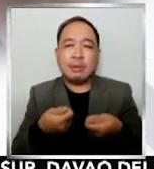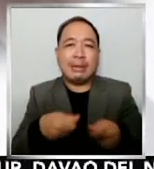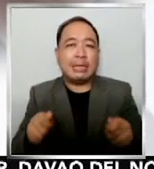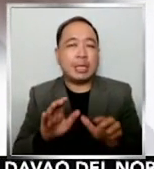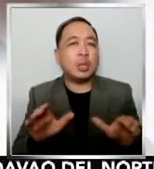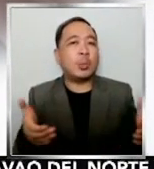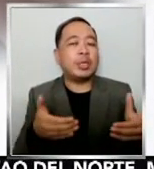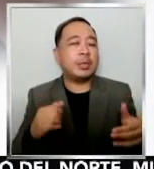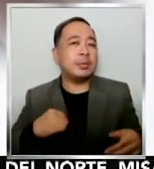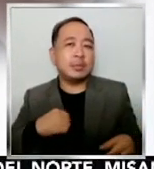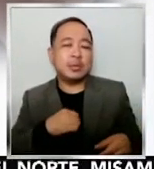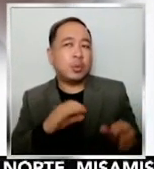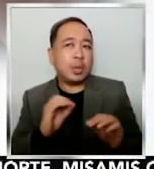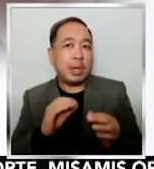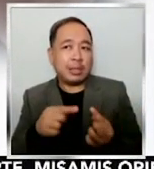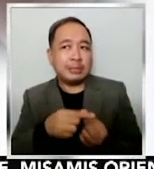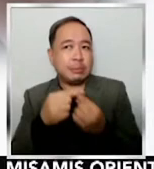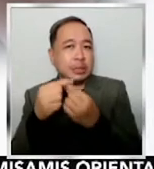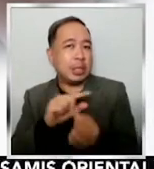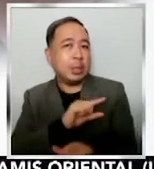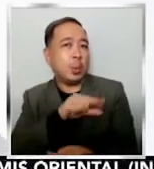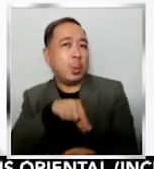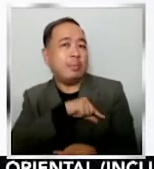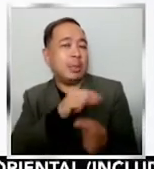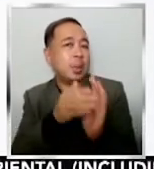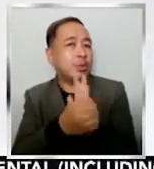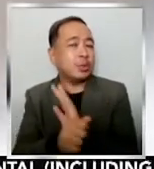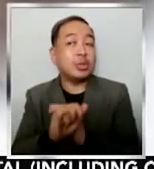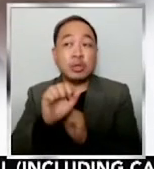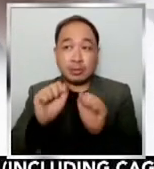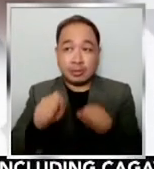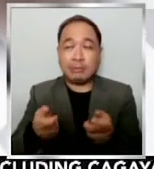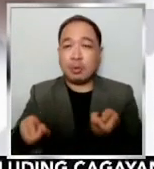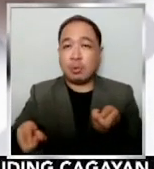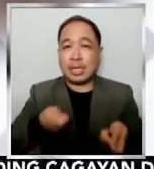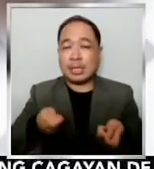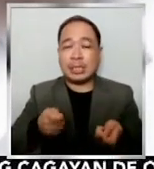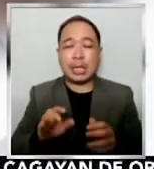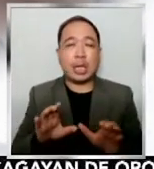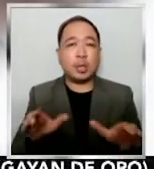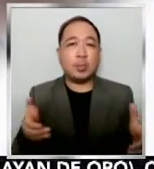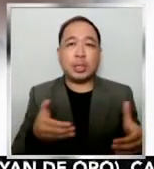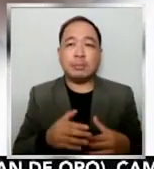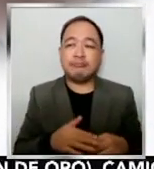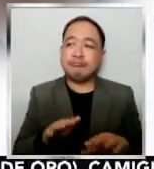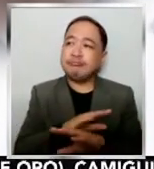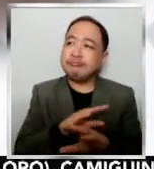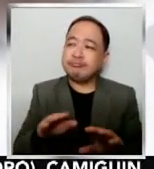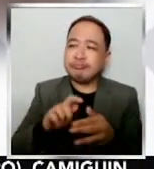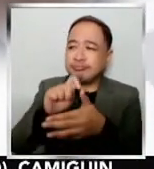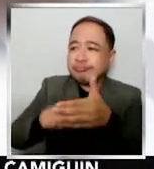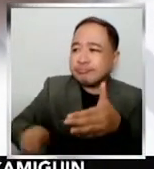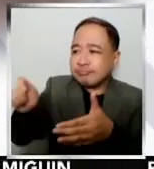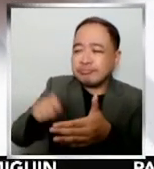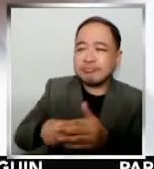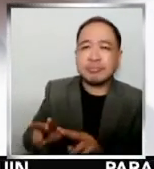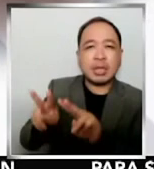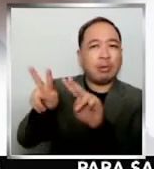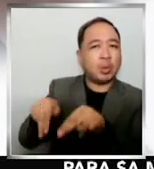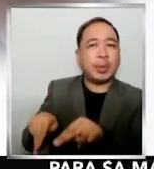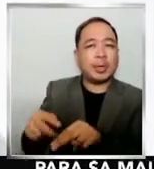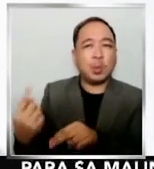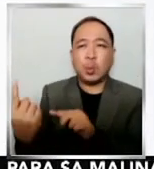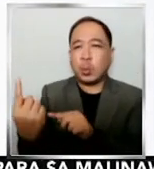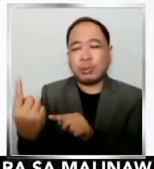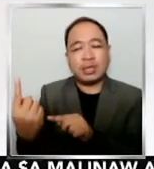na kwalifikasyon para mamuno ng partikular na komite. Hindi rin daw dapat i-discriminate ang sinuman at husgan lang siya base sa magiging